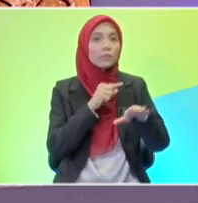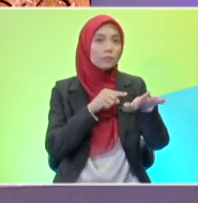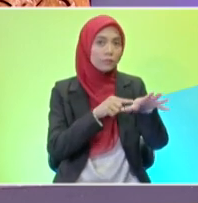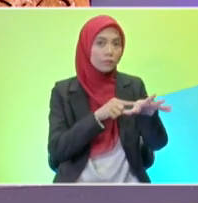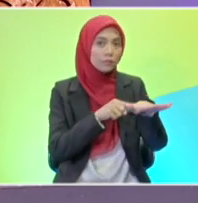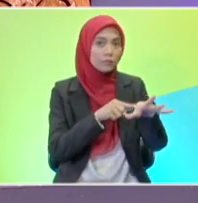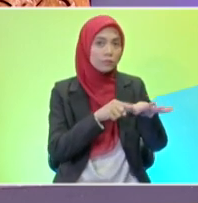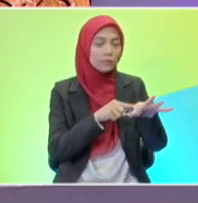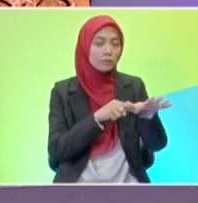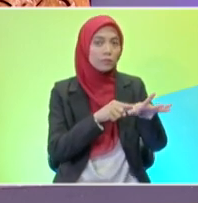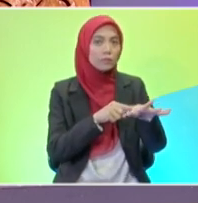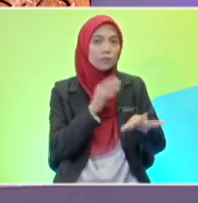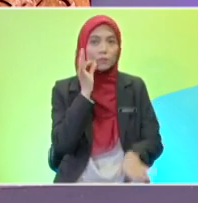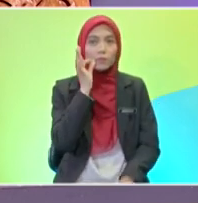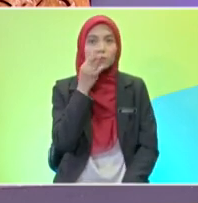buah